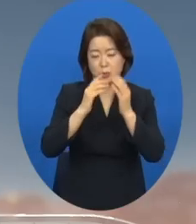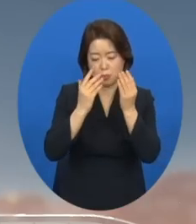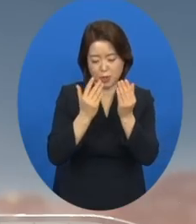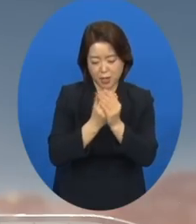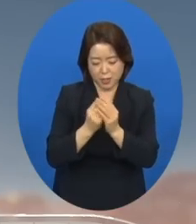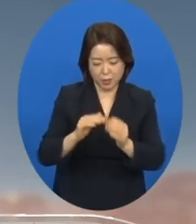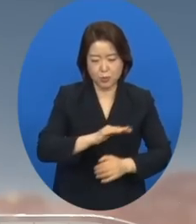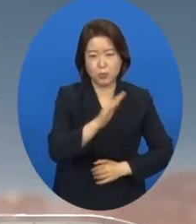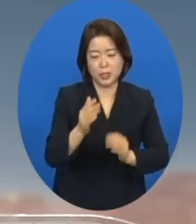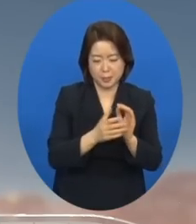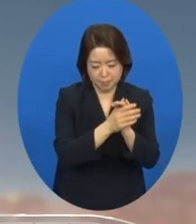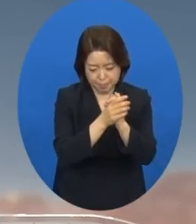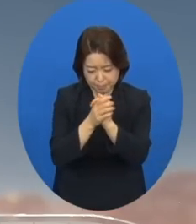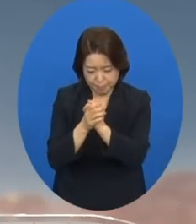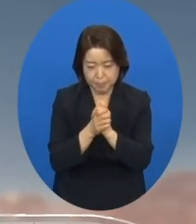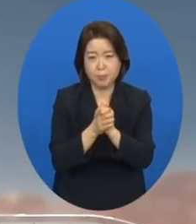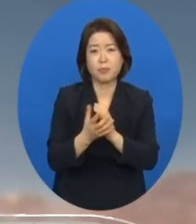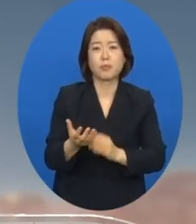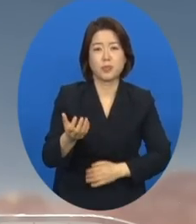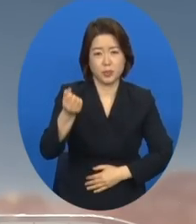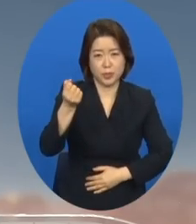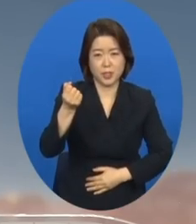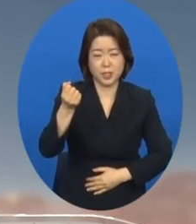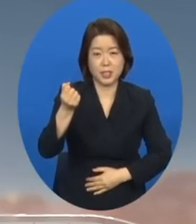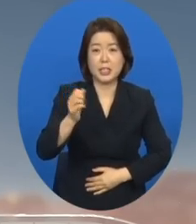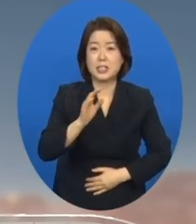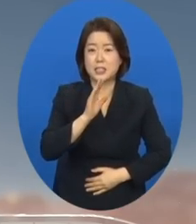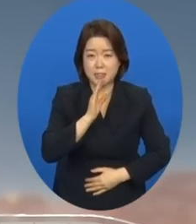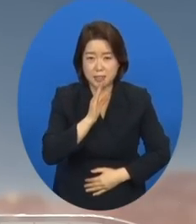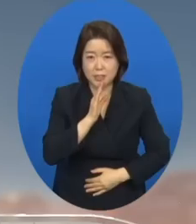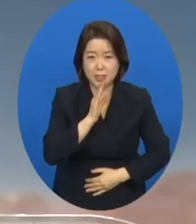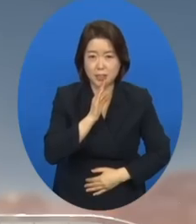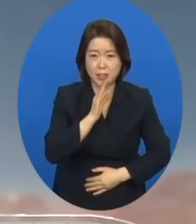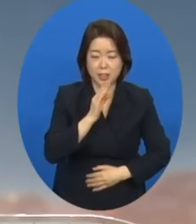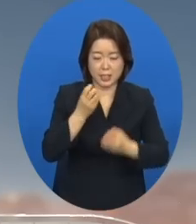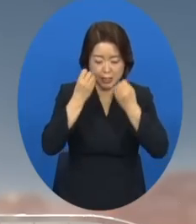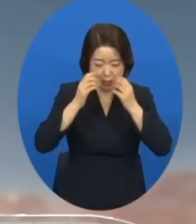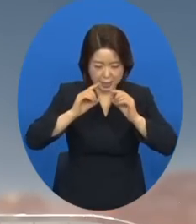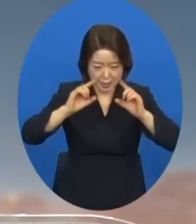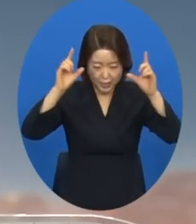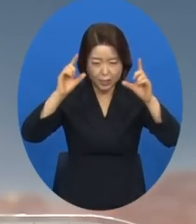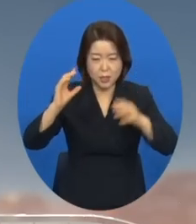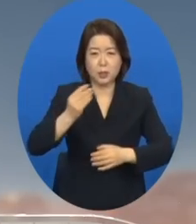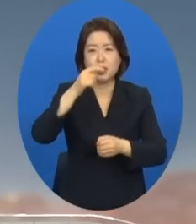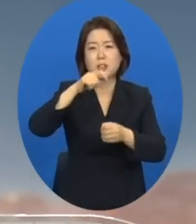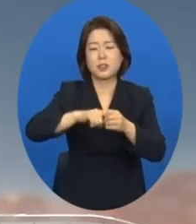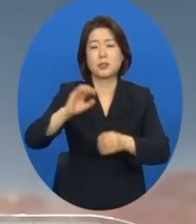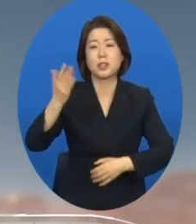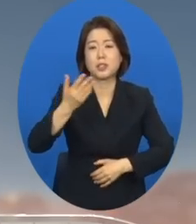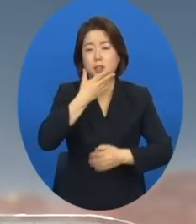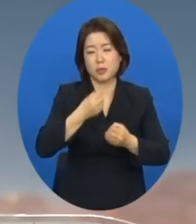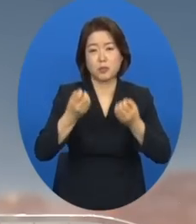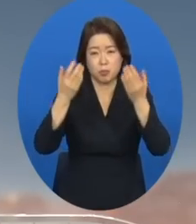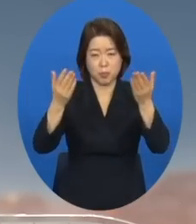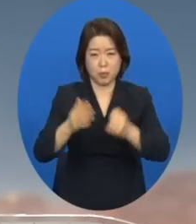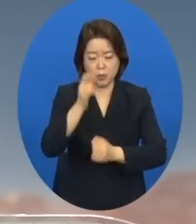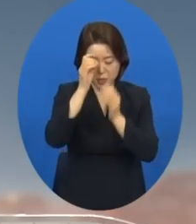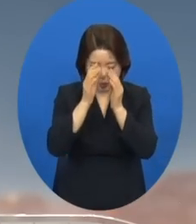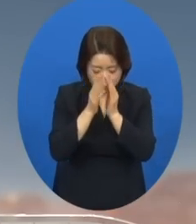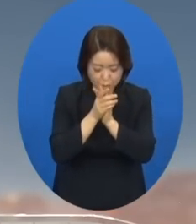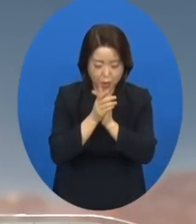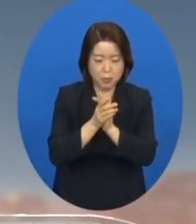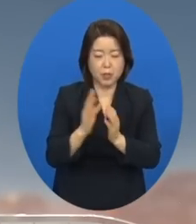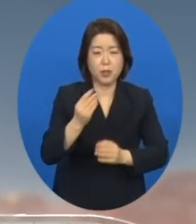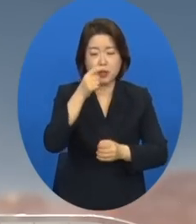우리와 함께 하신 그 연합의 은혜를 누리는 정말 진정한 신년의 성전이 되기를 축복하며 우리 기도하심으로 우리